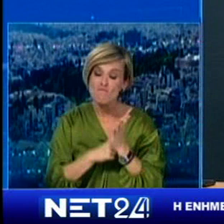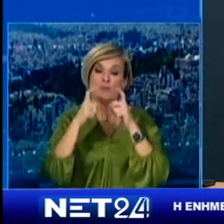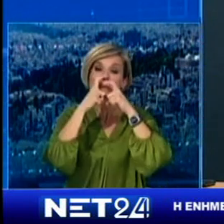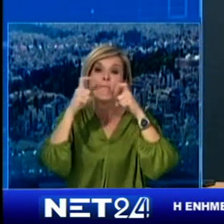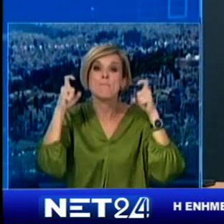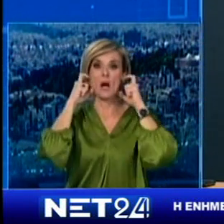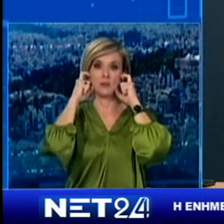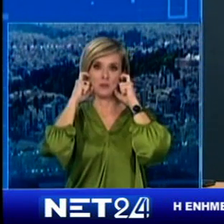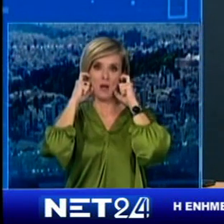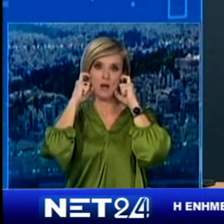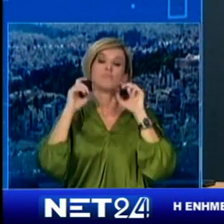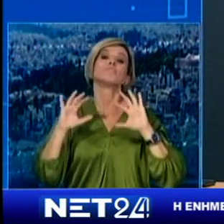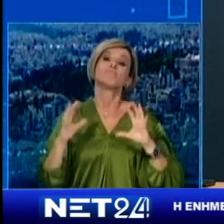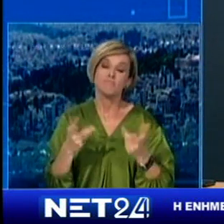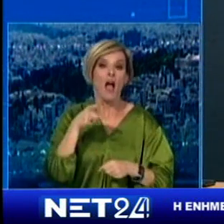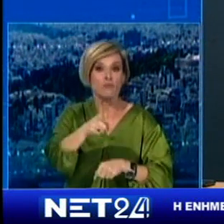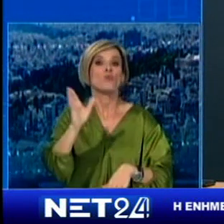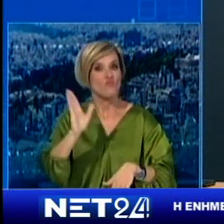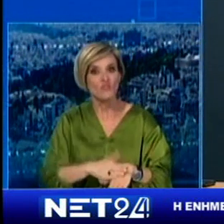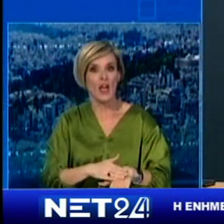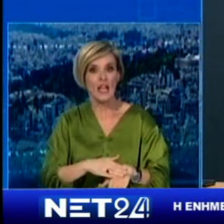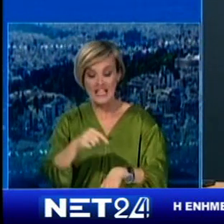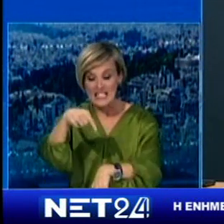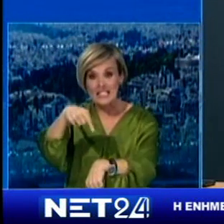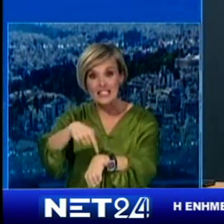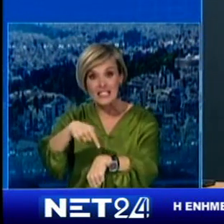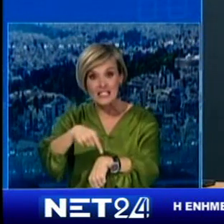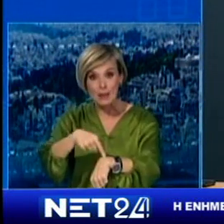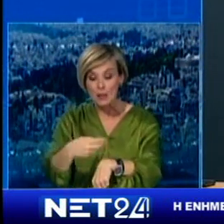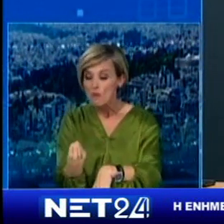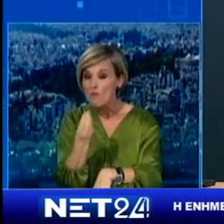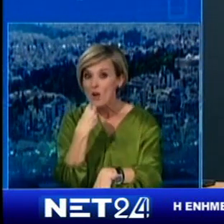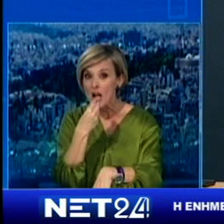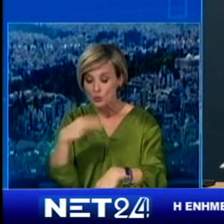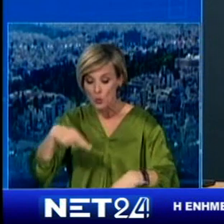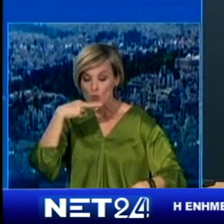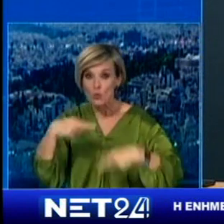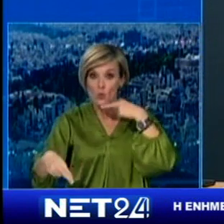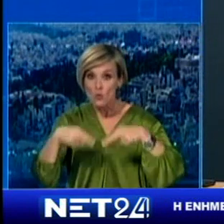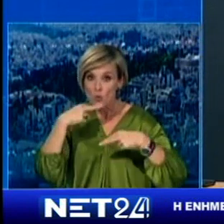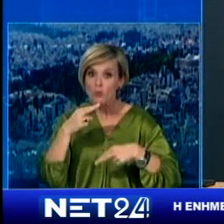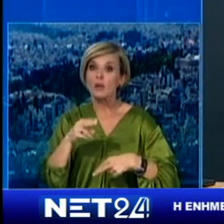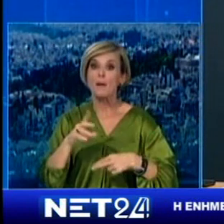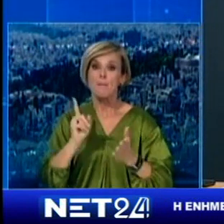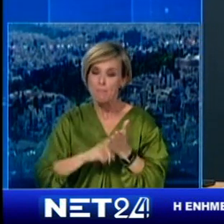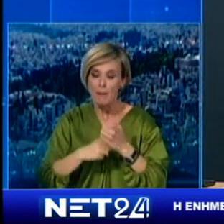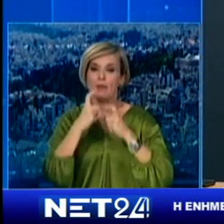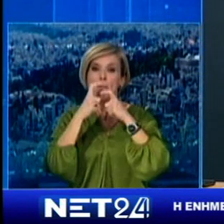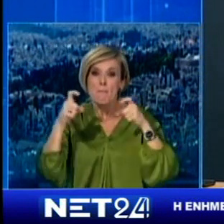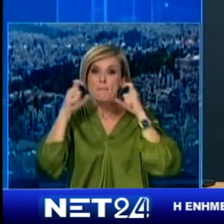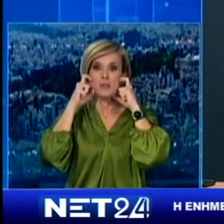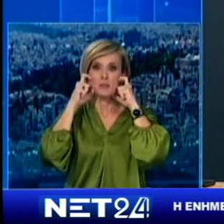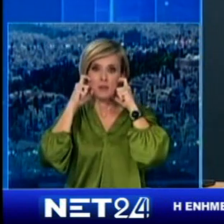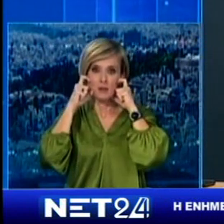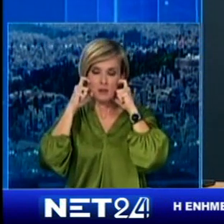μετάβαση αποτελεί χαρακτηριστικό του Οκτωβρίου στη χώρα μας και συμβαίνει καταρχήν τη νύχτα, όταν η πτώση της θερμοκρασίας είναι πλέον αισθητά χαμηλότερη των 20